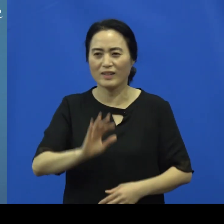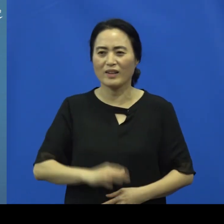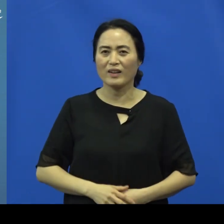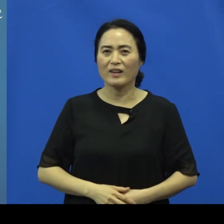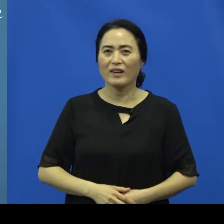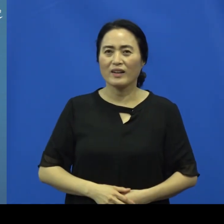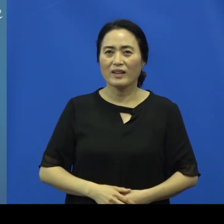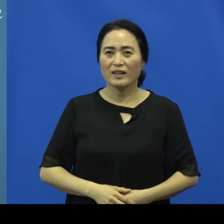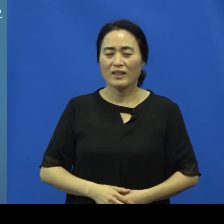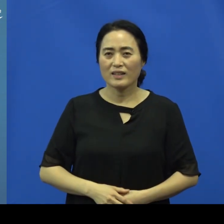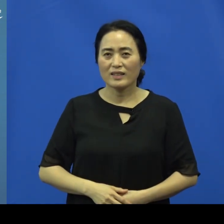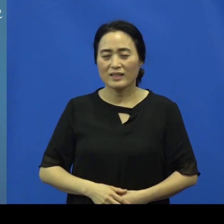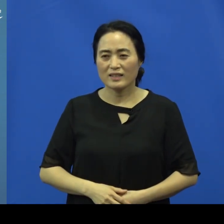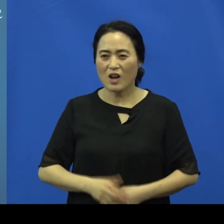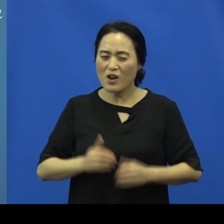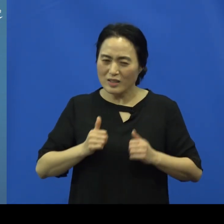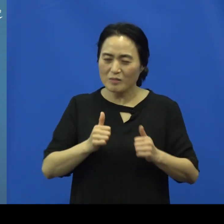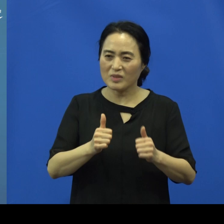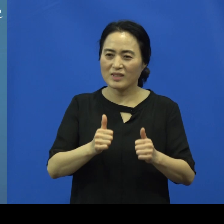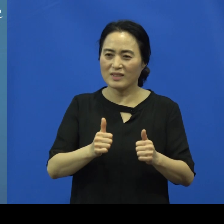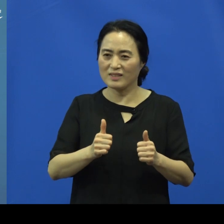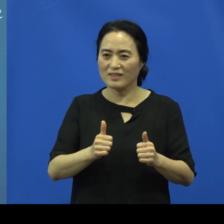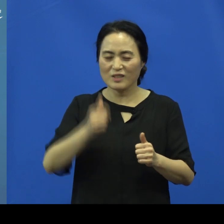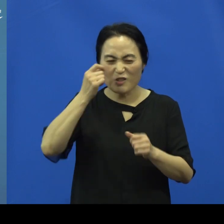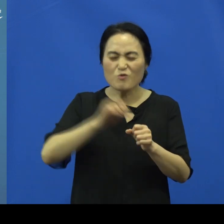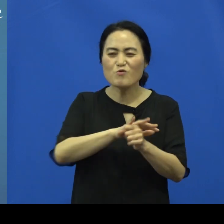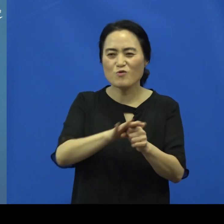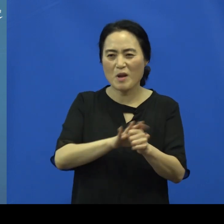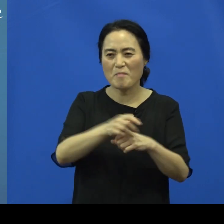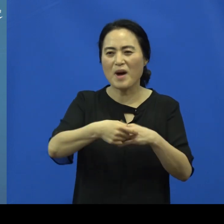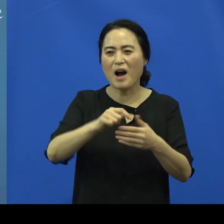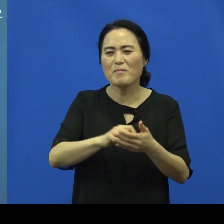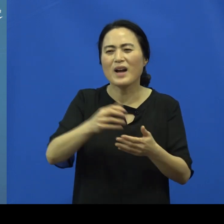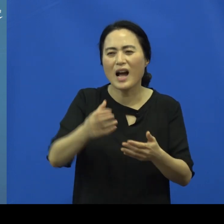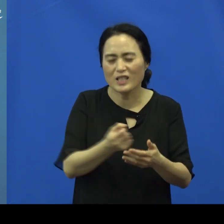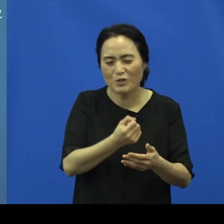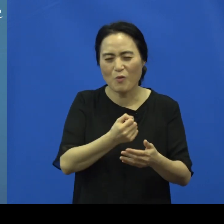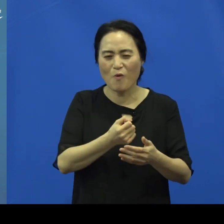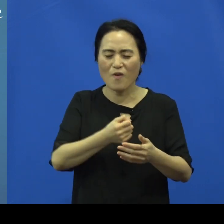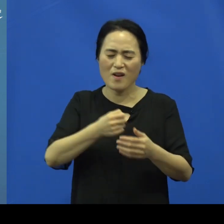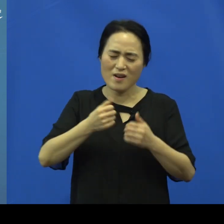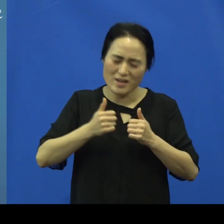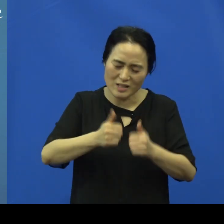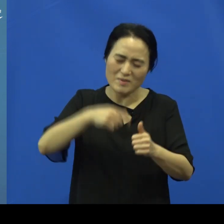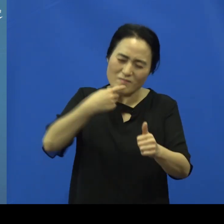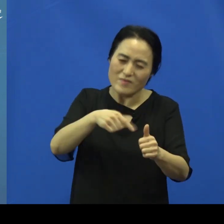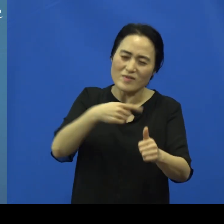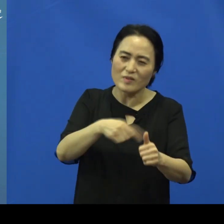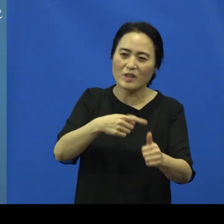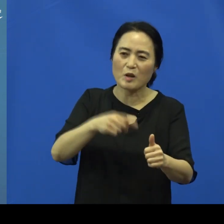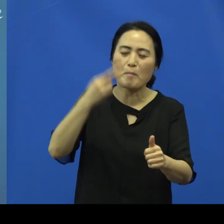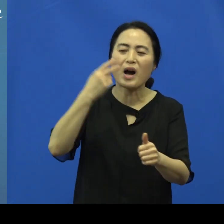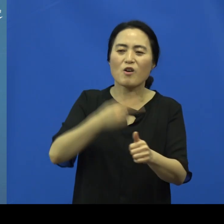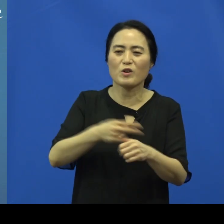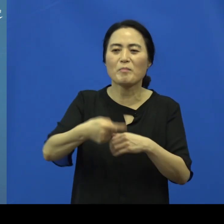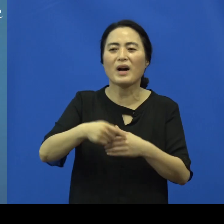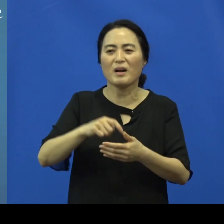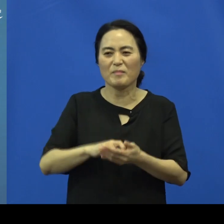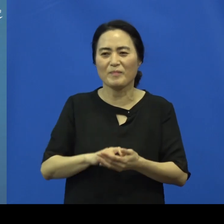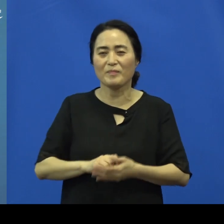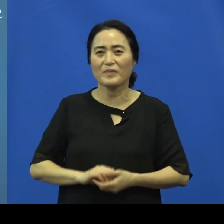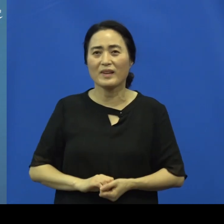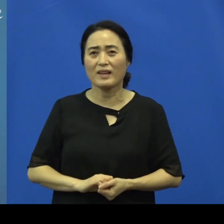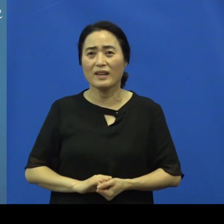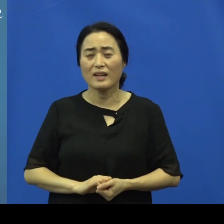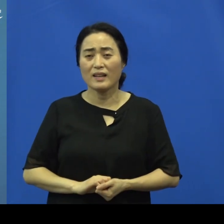지금 엘리사는 그녀와 함께 고통하고 있는 거예요. 근데 그게 그냥 고통이 아니에요. 여인의 자궁이 흔들리는